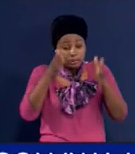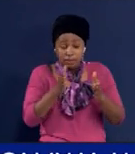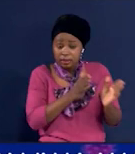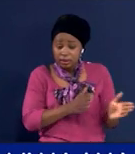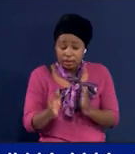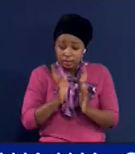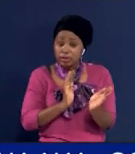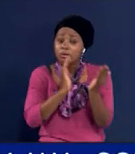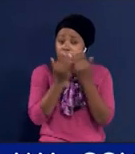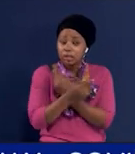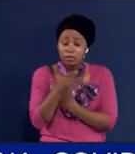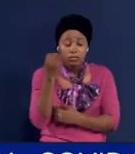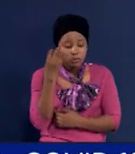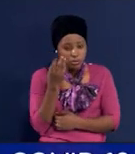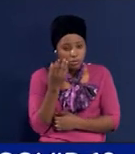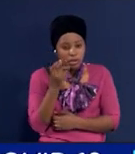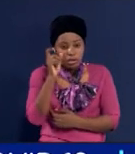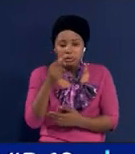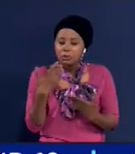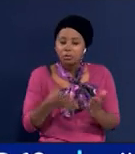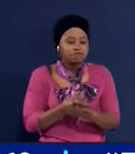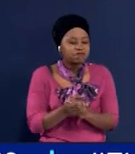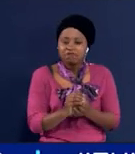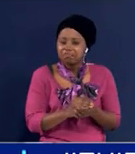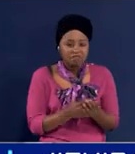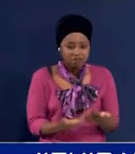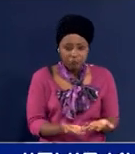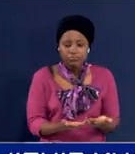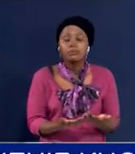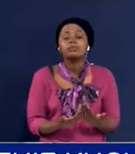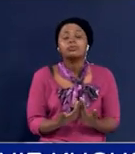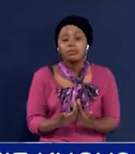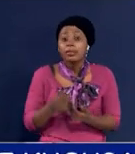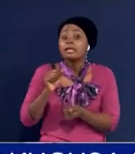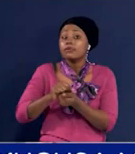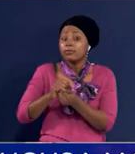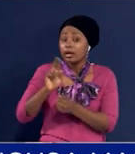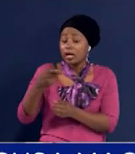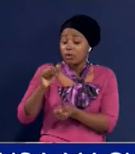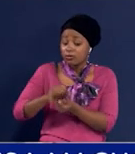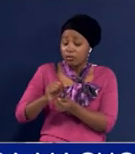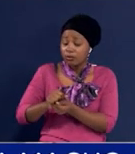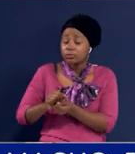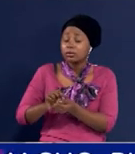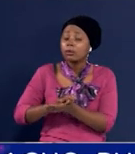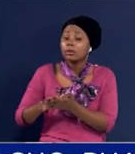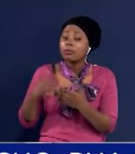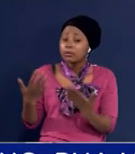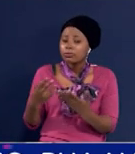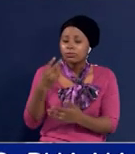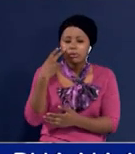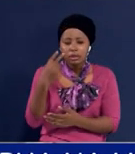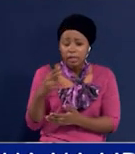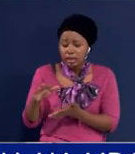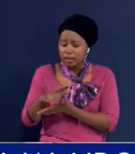za kujikinga na ugonjwa. Mtu hanawi mikono mara kwa mara. Vifaa au vyombo vya kunawa mikono vilikuwa vinaonekana